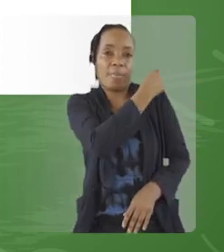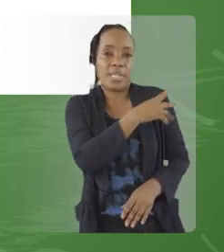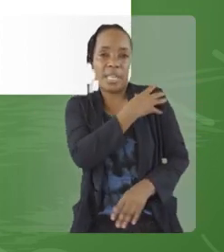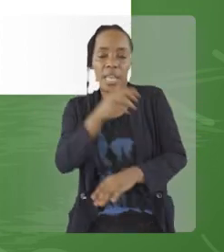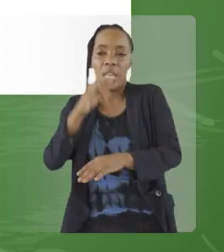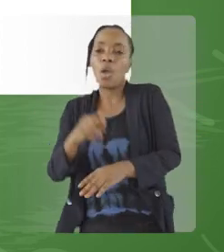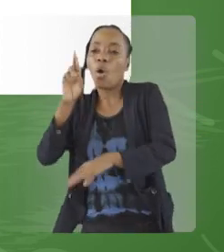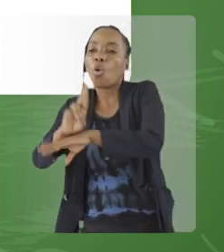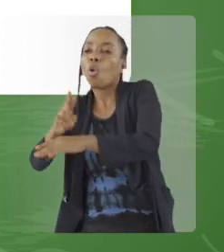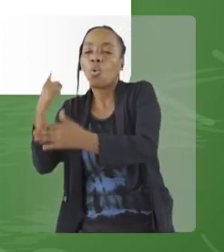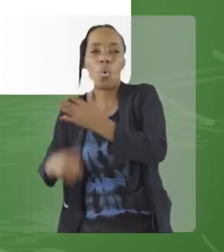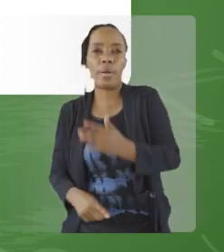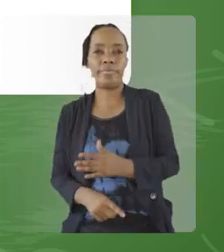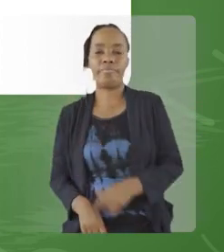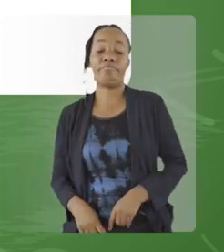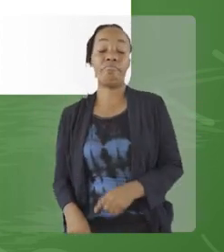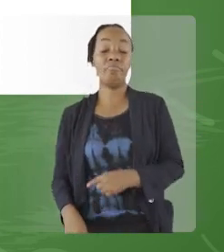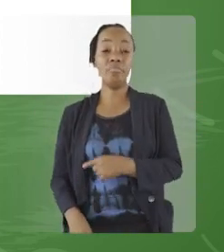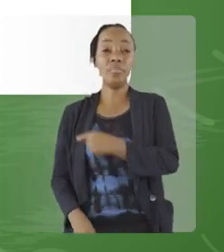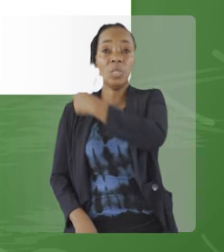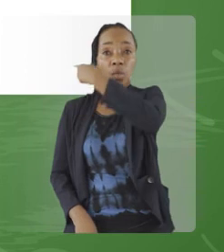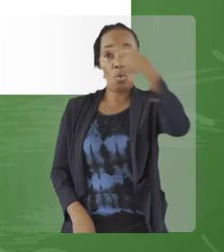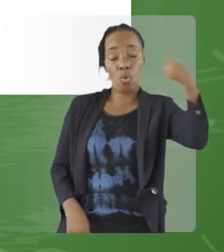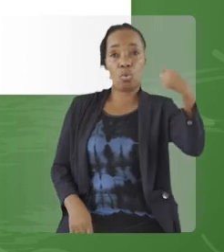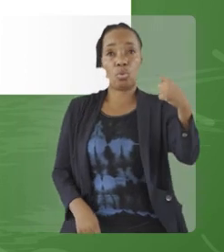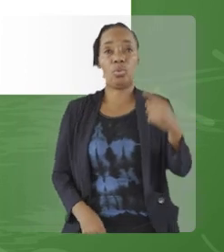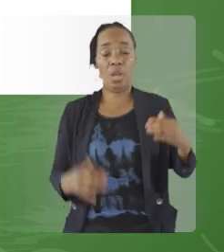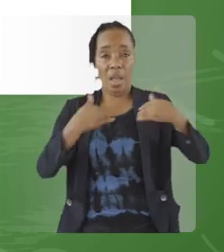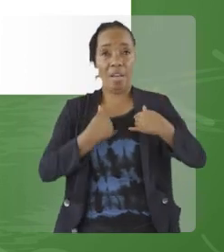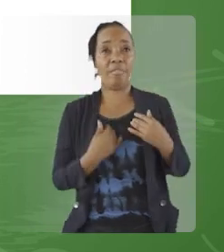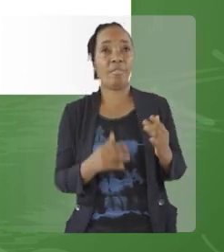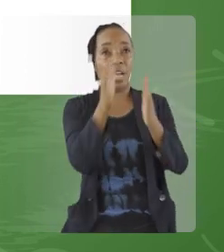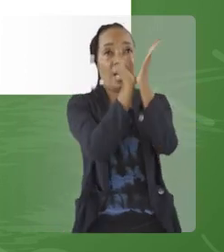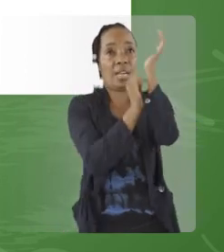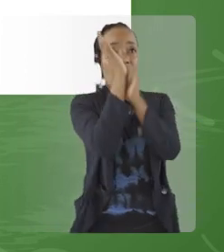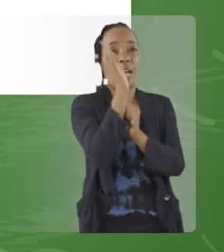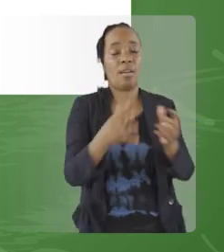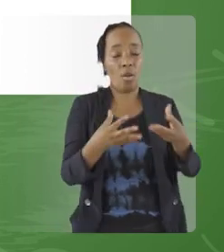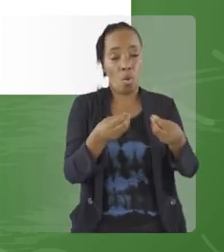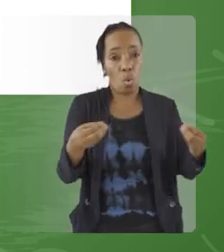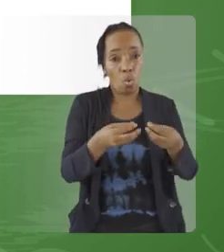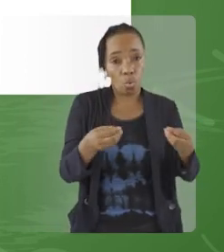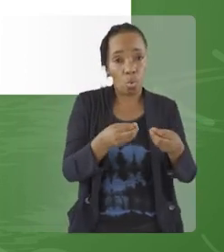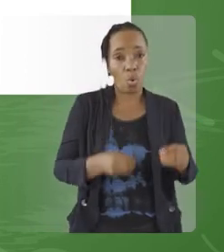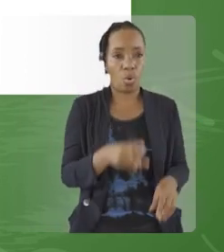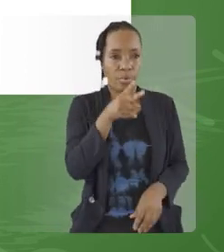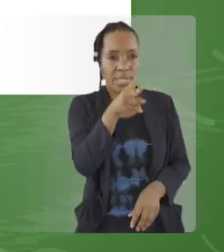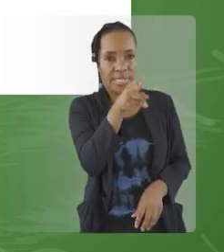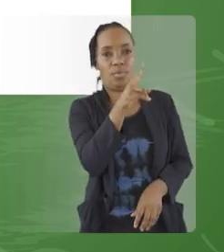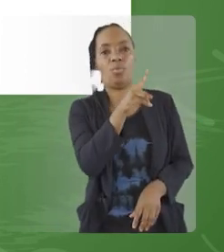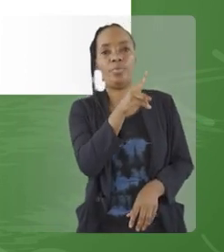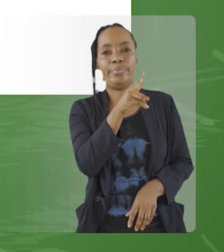avons les gants, le coton, la paire de ciseaux.